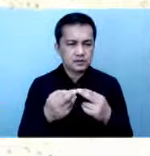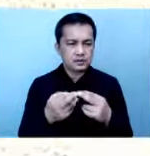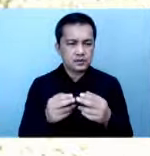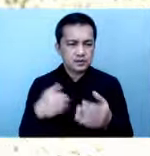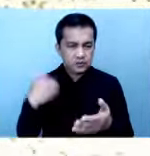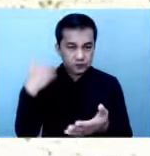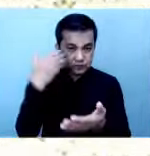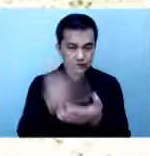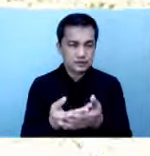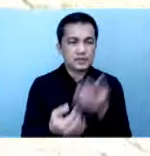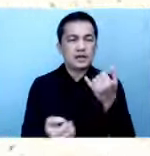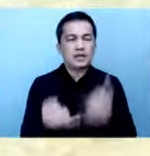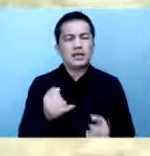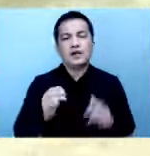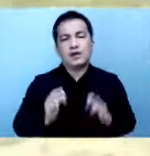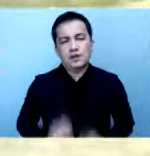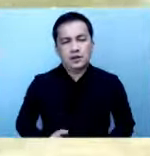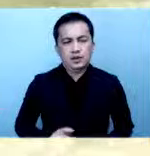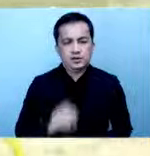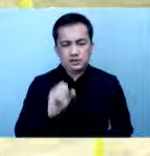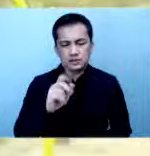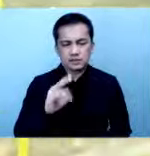namin sa wakas sa mga sandbar.